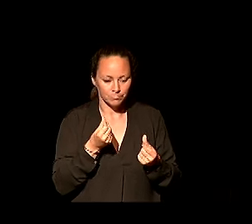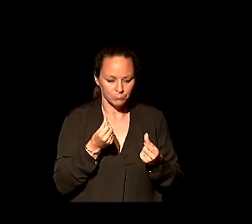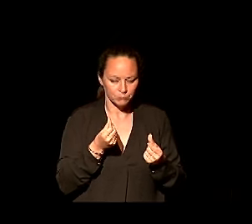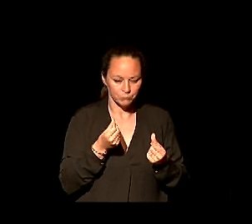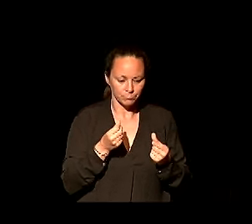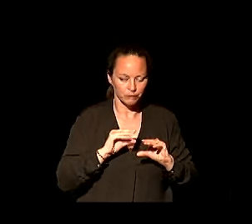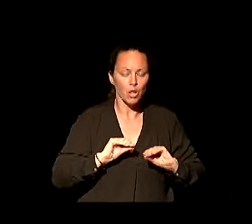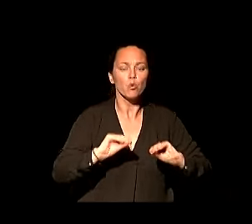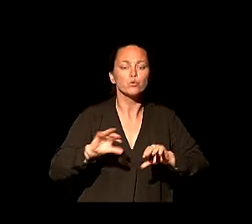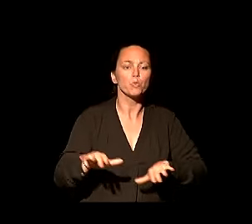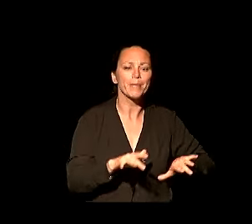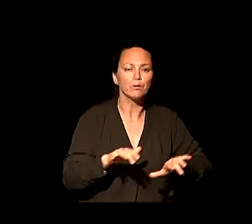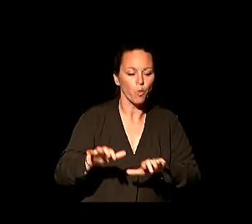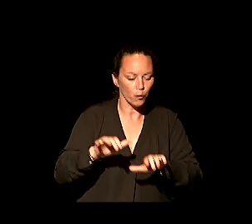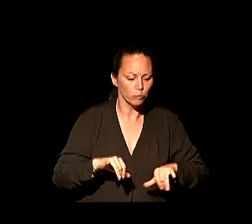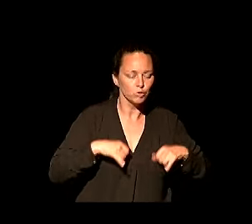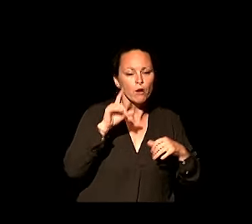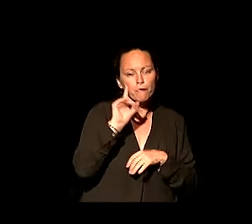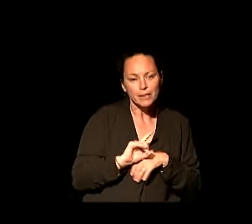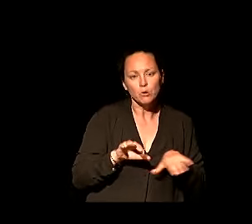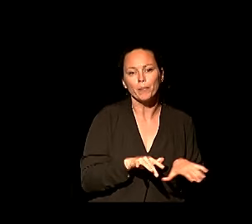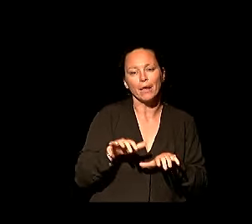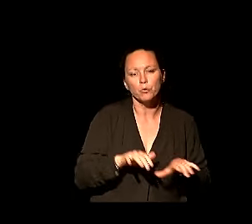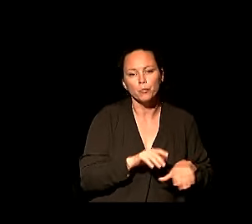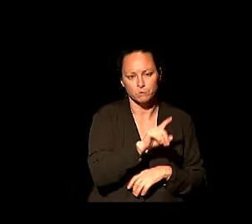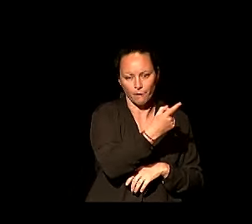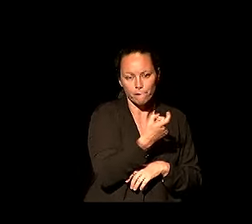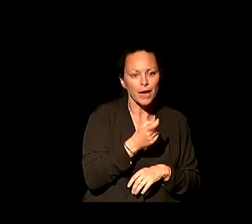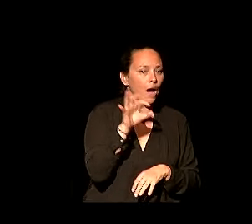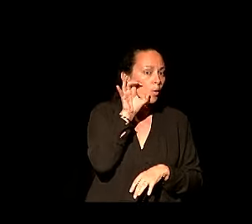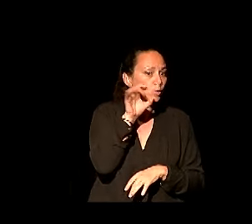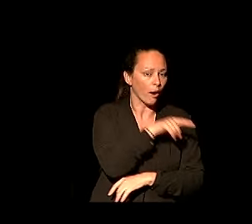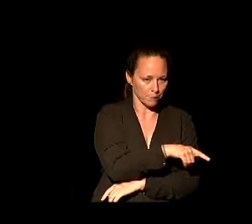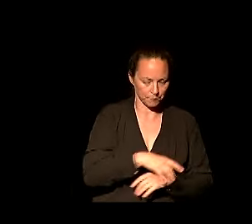piano, ou les jeunes filles au piano de Renoir.